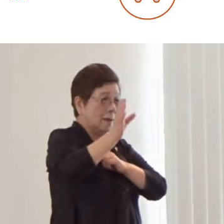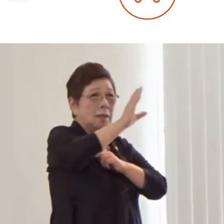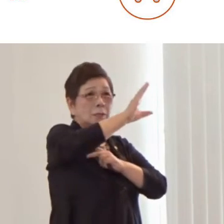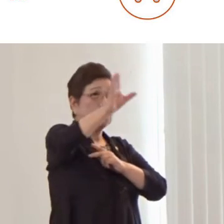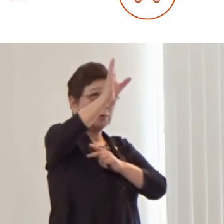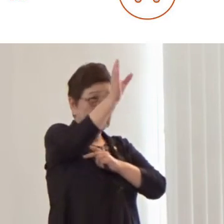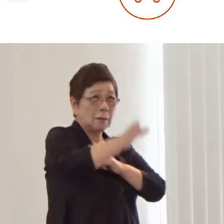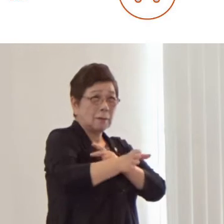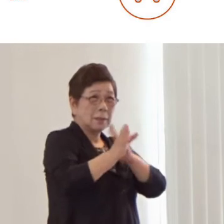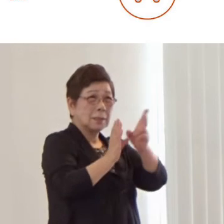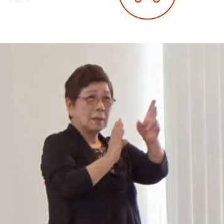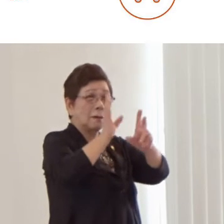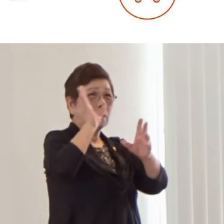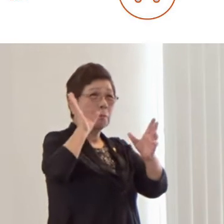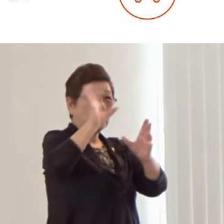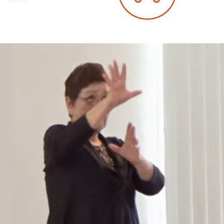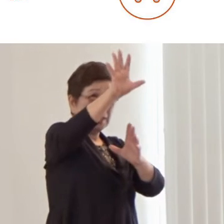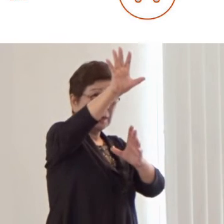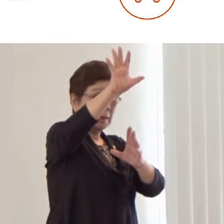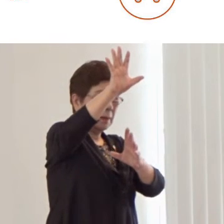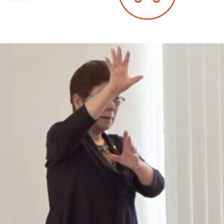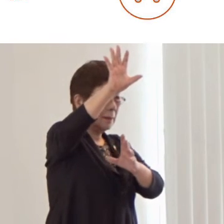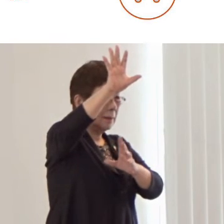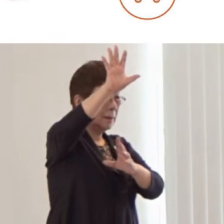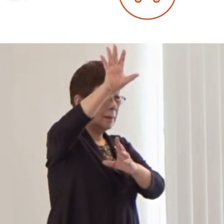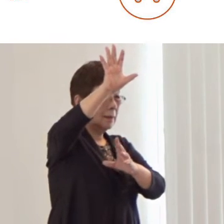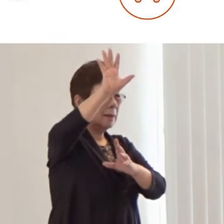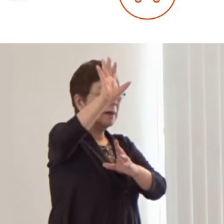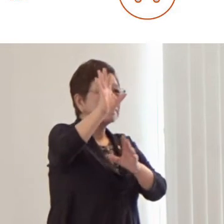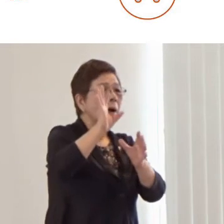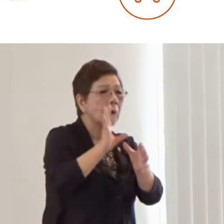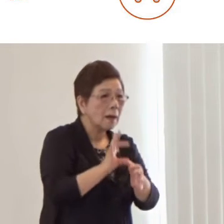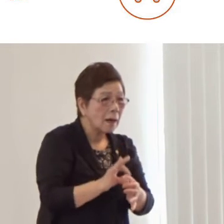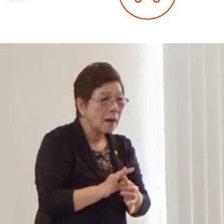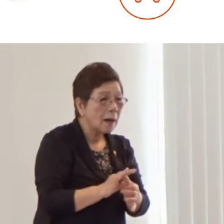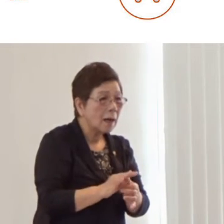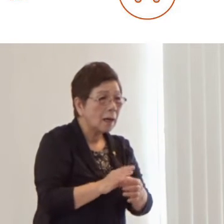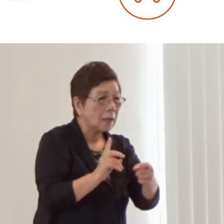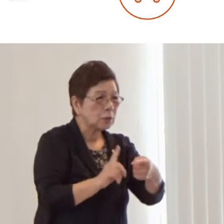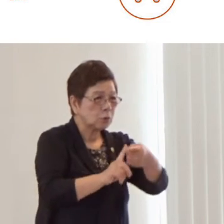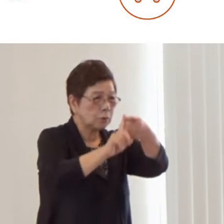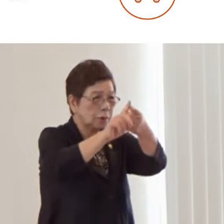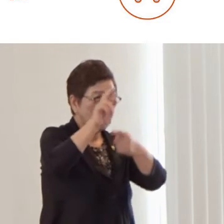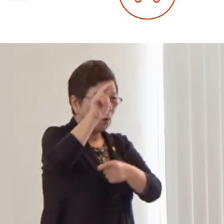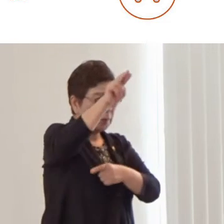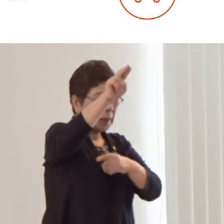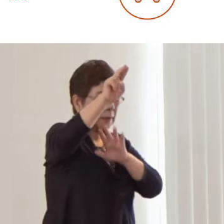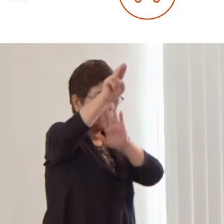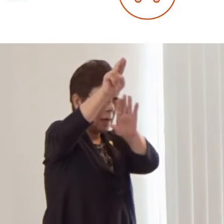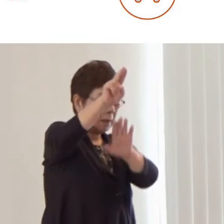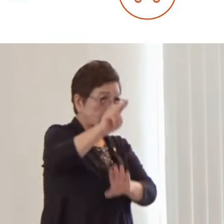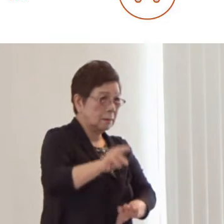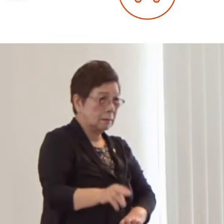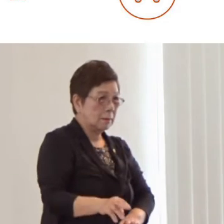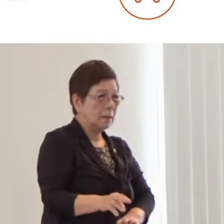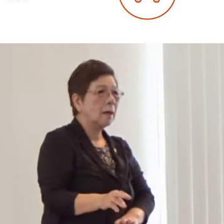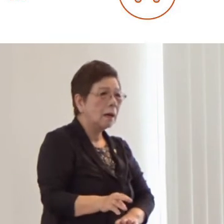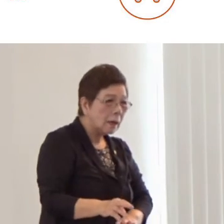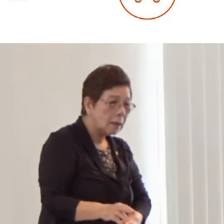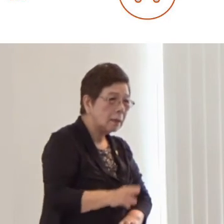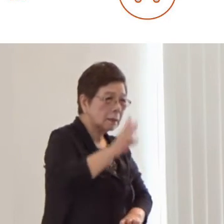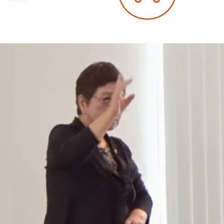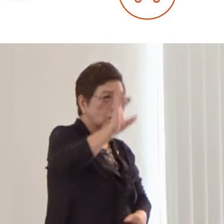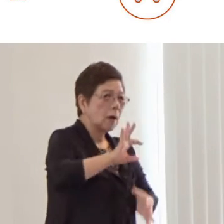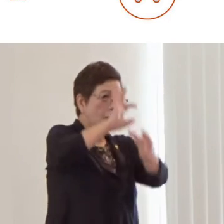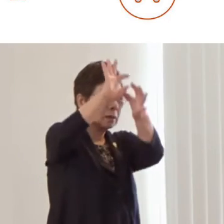の橋がかかってる。で、創造主がそこにいらっしゃる、この関係が回復